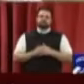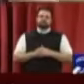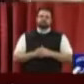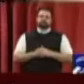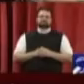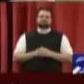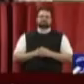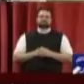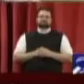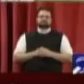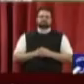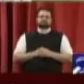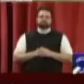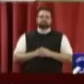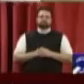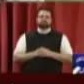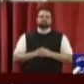E, doamne! Da!